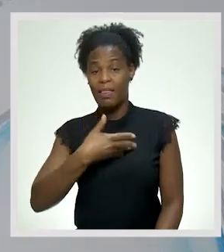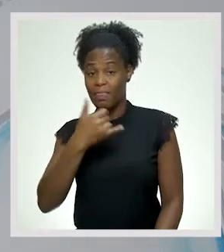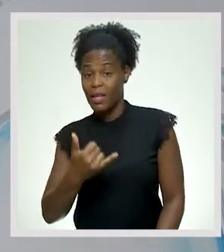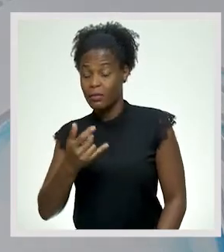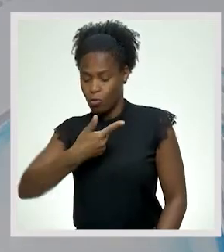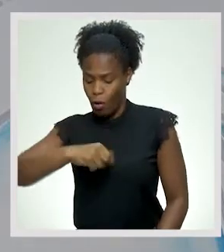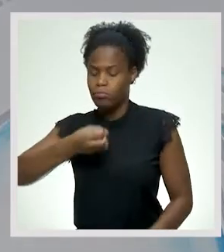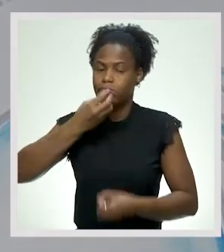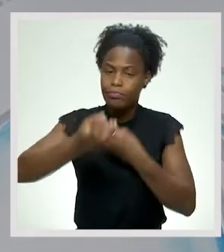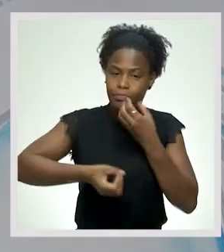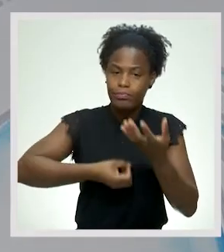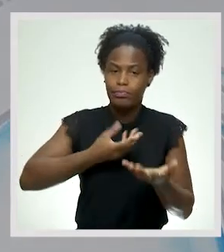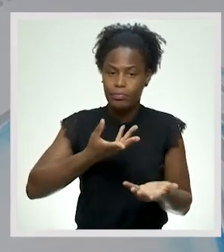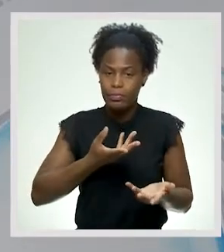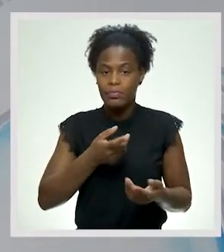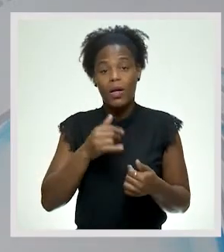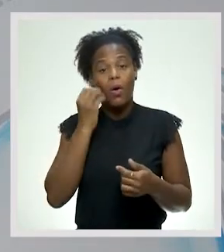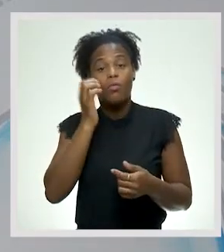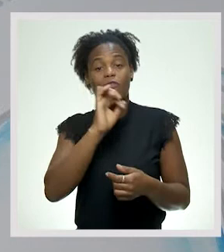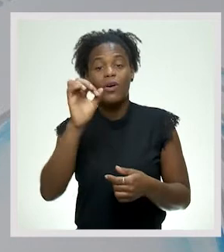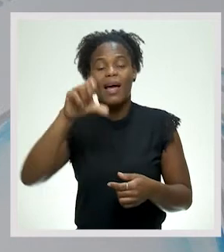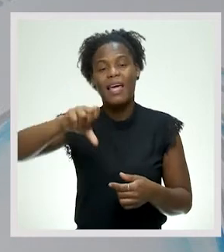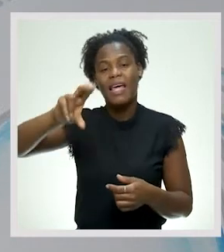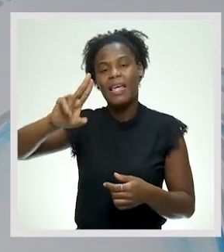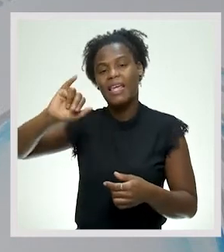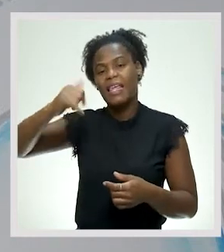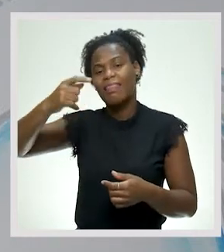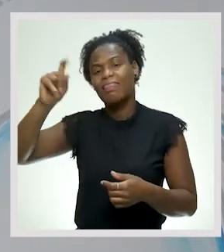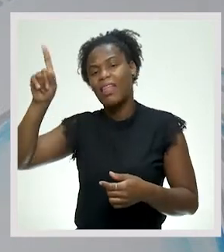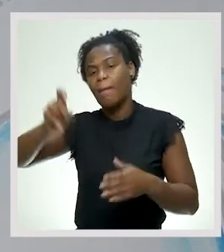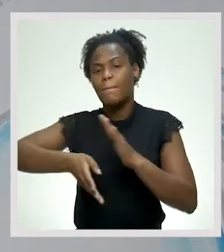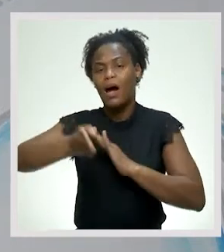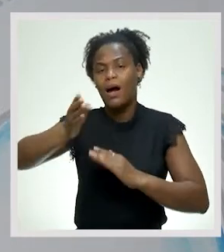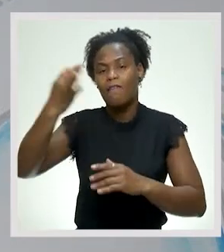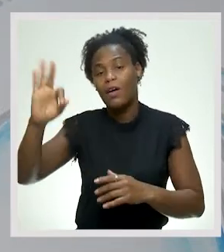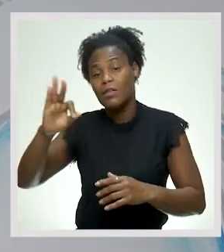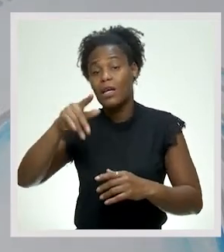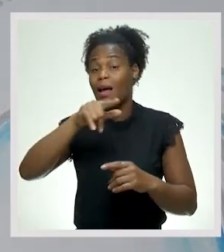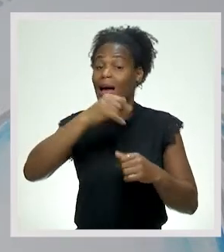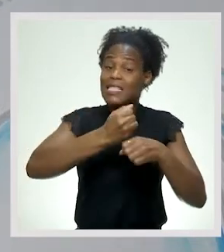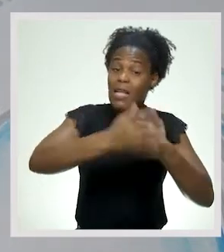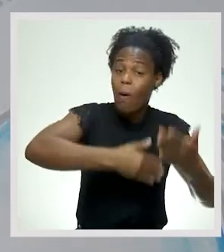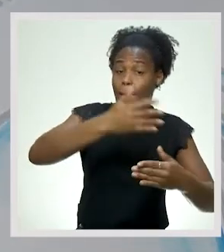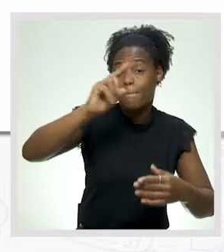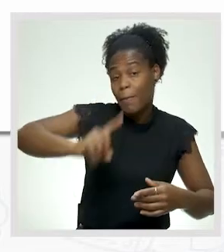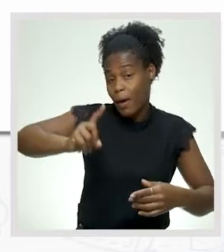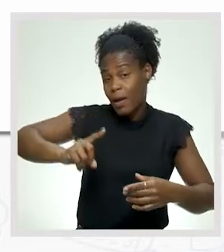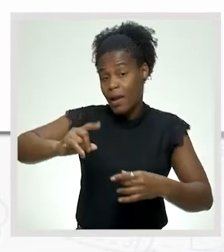vu, donc quitter la France, c'est l'action première, puis après,